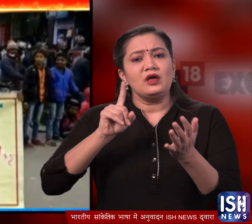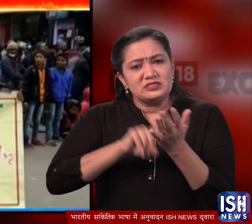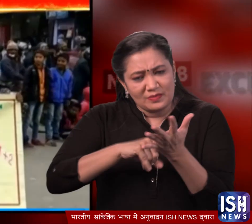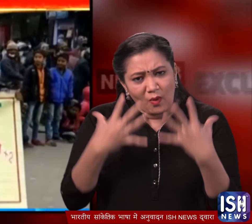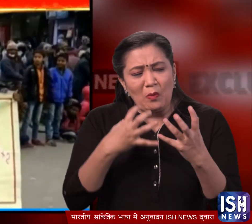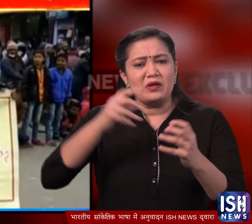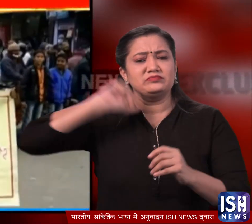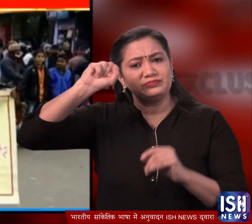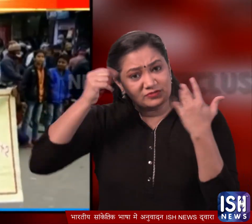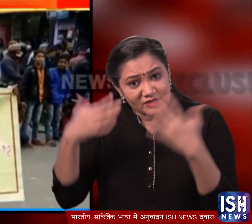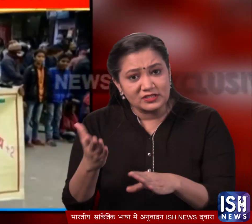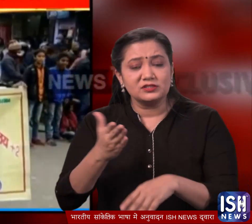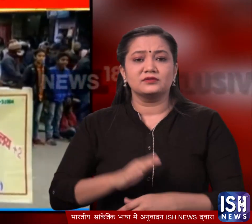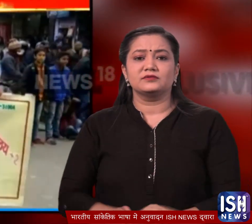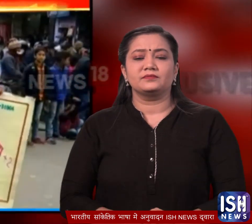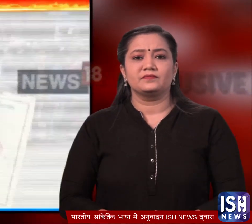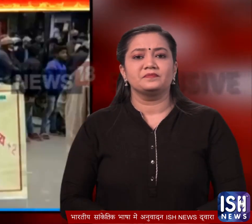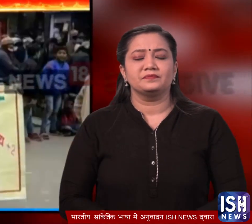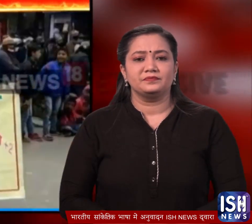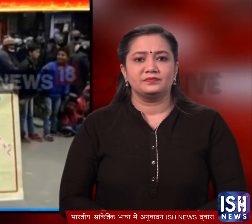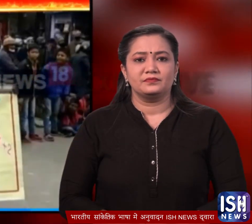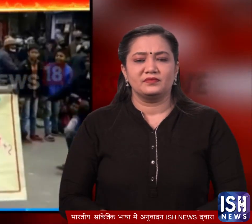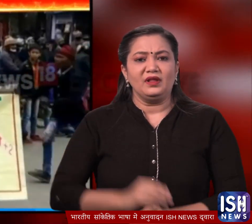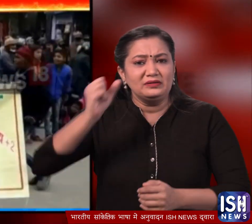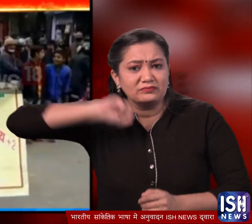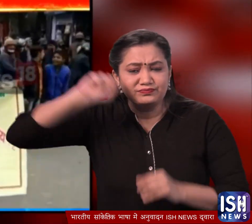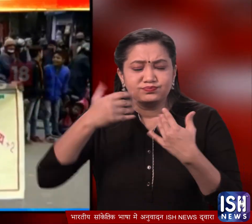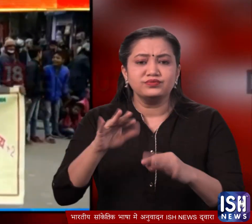को लेकर डीएम के दफ्तर के बाहर भी प्रदर्शन किया।